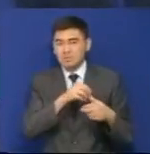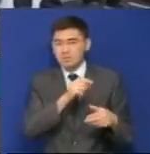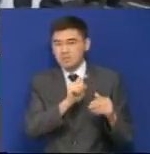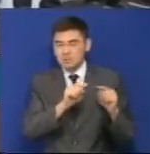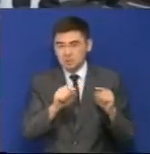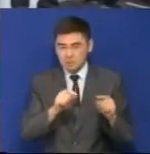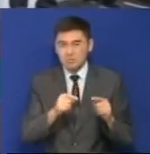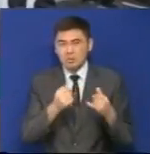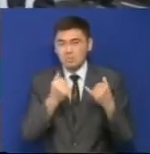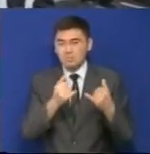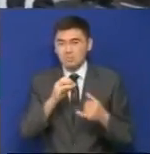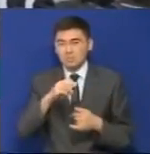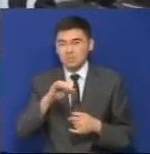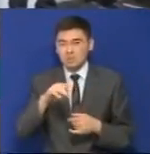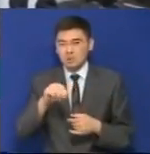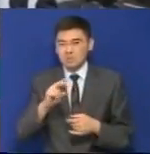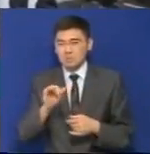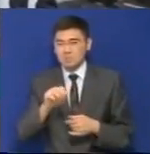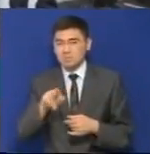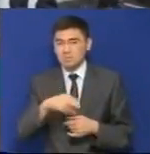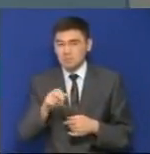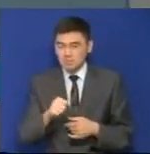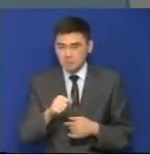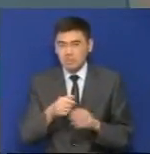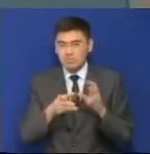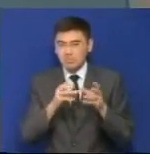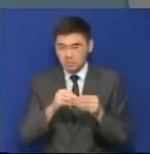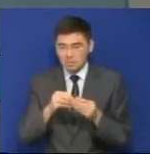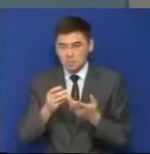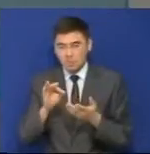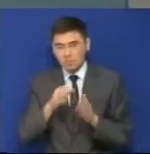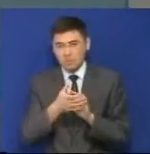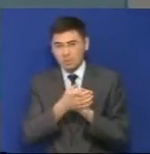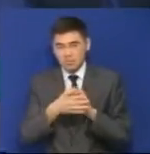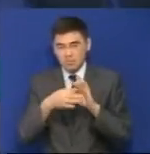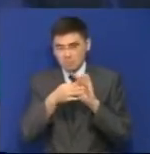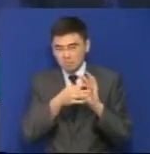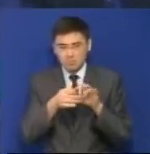арасындағы дәстүрлі спартакиада ұлтаралық және конфессияаралық келісімді нығайтуға бағытталған.